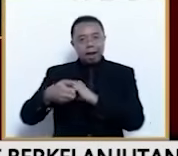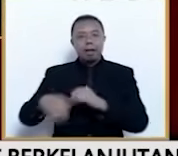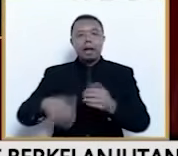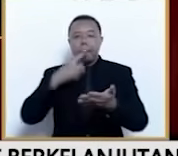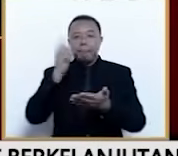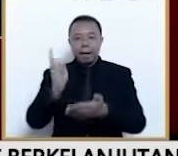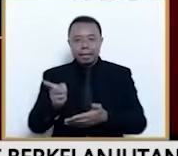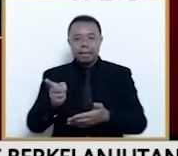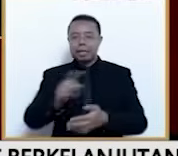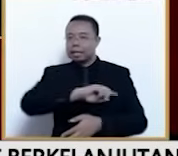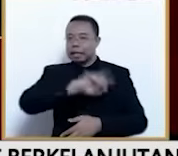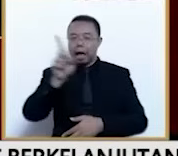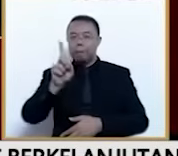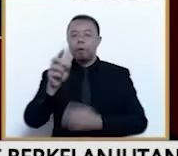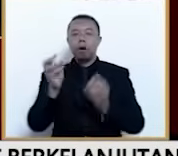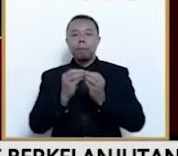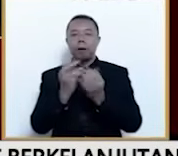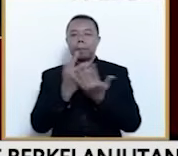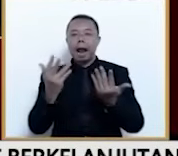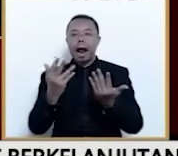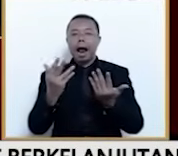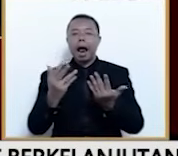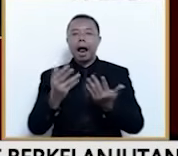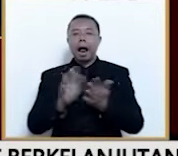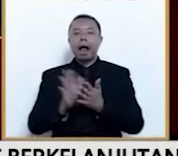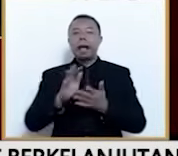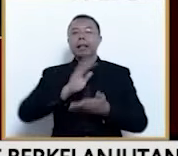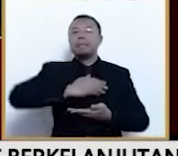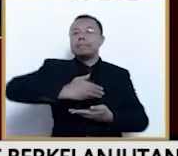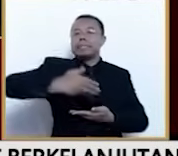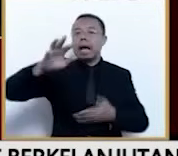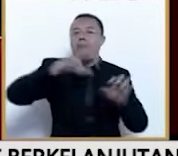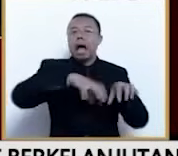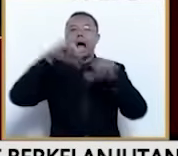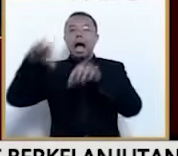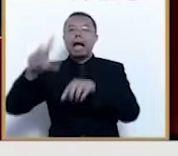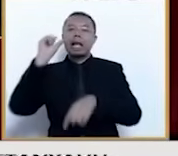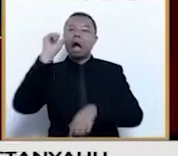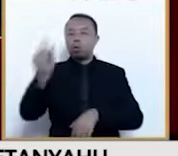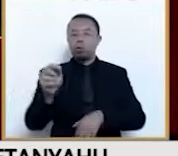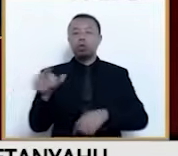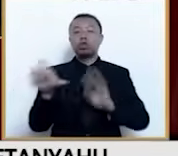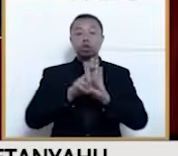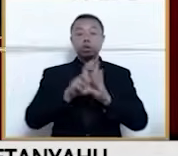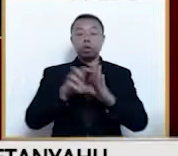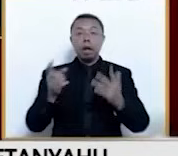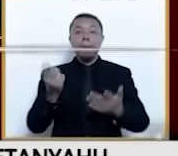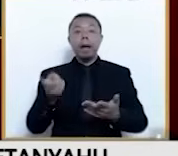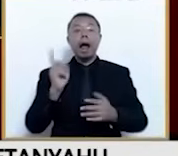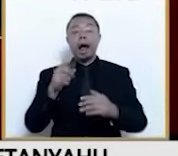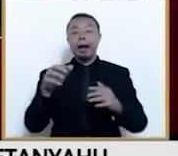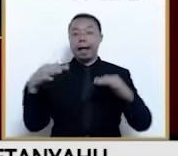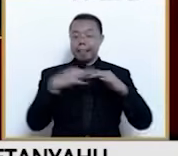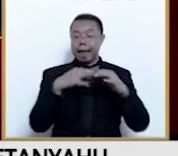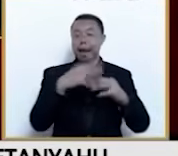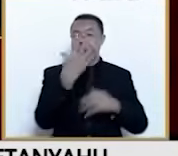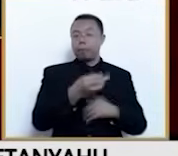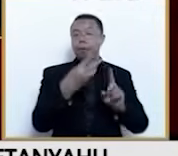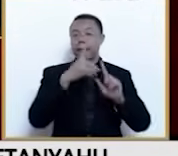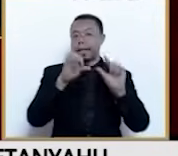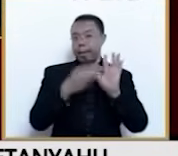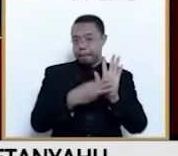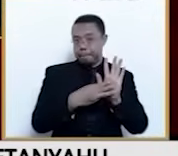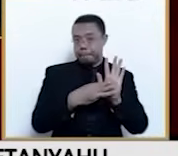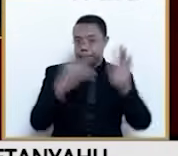yang pasti tidak boleh menjauhkan warga dengan mata pencariannya. Seperti ada lahan di pertanian di kampung